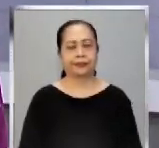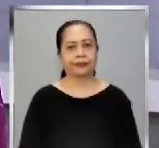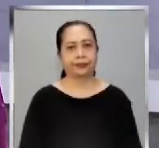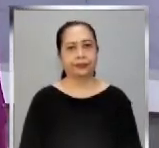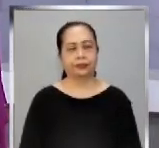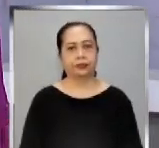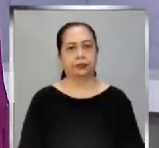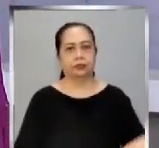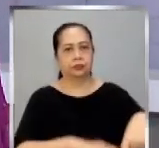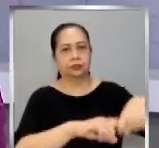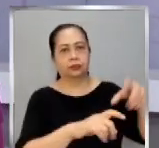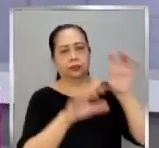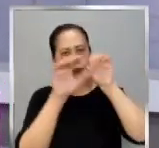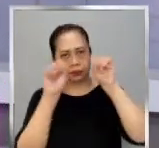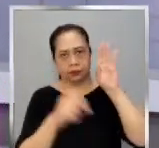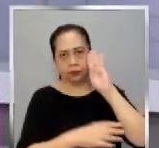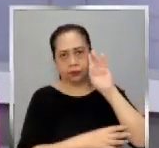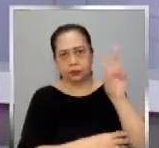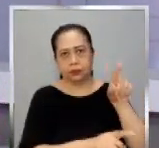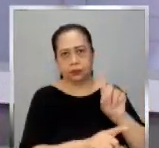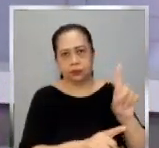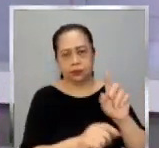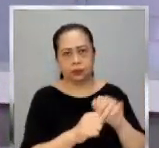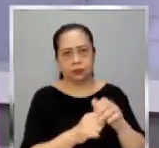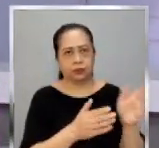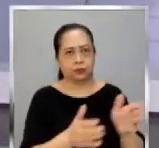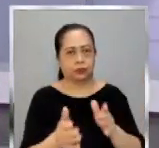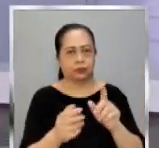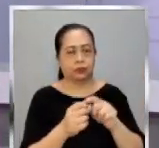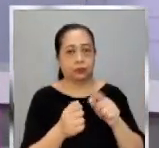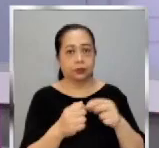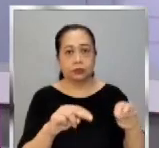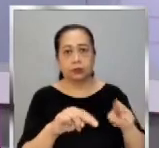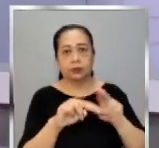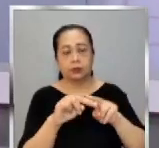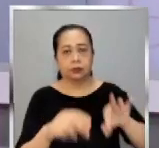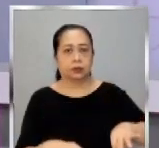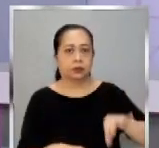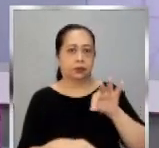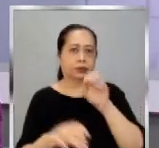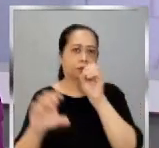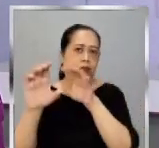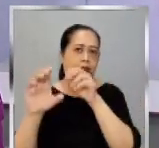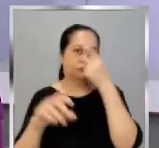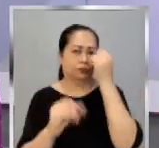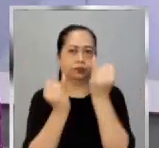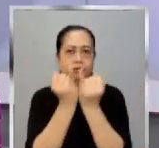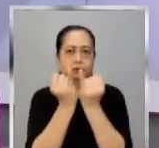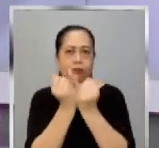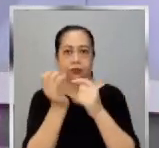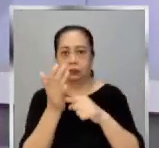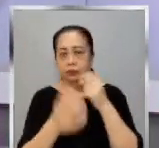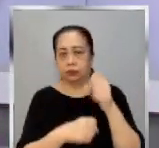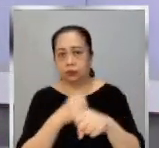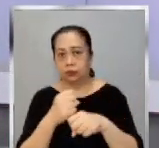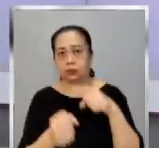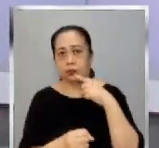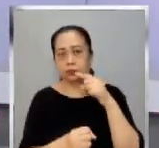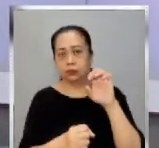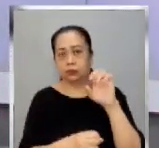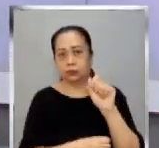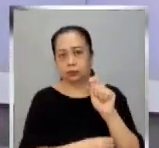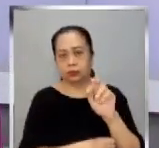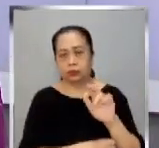Pinasuspindi ni Pangulong Bongbong Marcos ang nakatakdang pagtataas sa kontribusyon sa PhilHealth ngayong taon ayon yan kay Executive Secretary